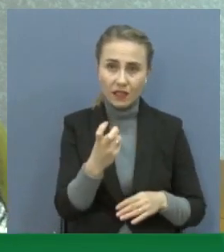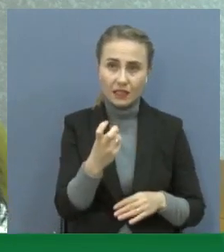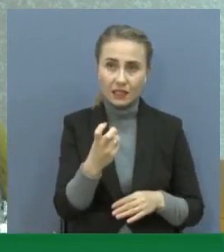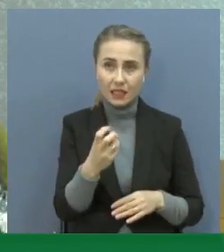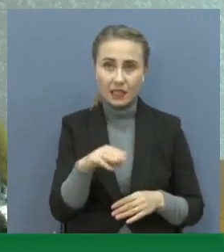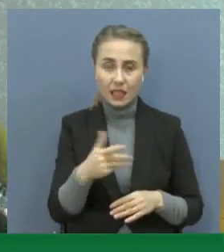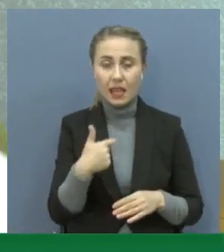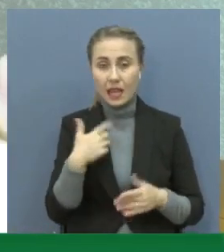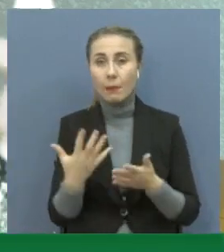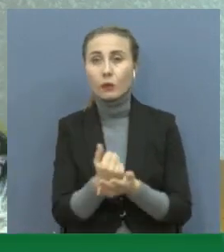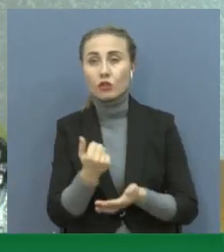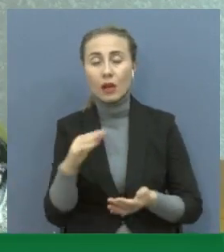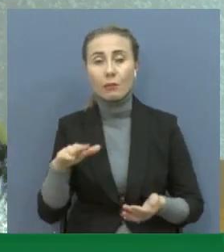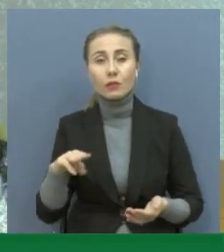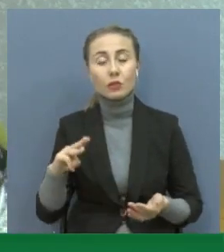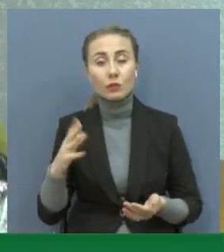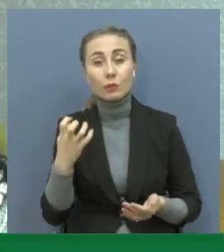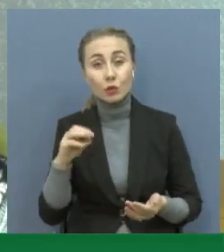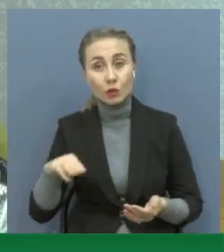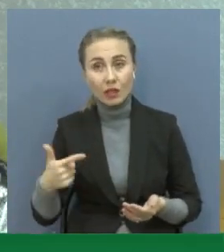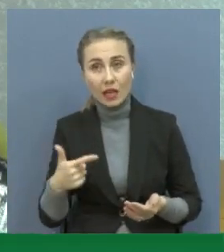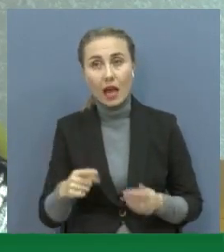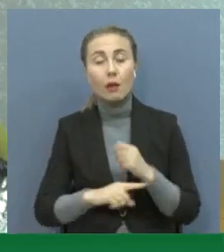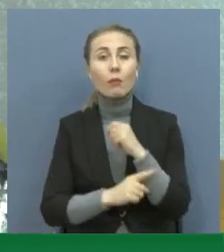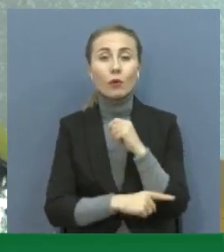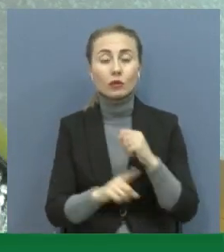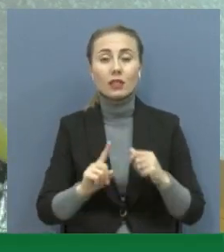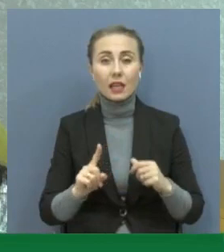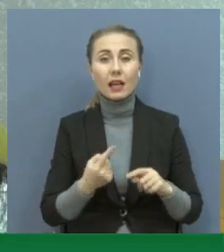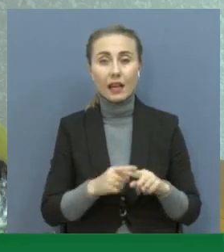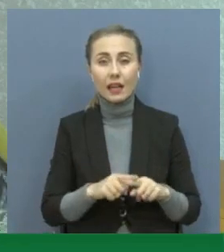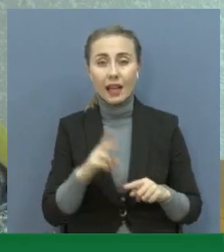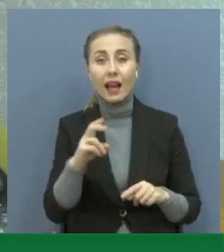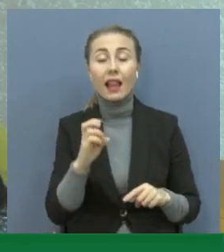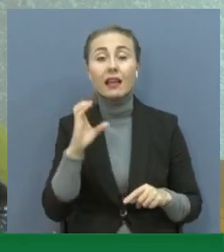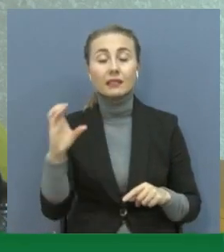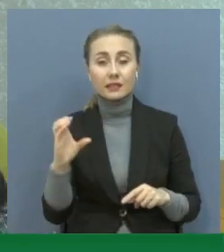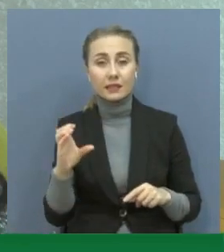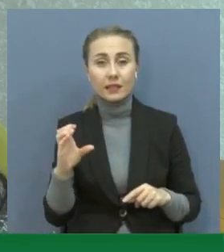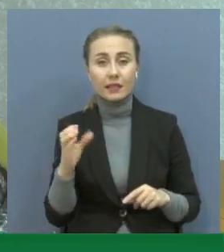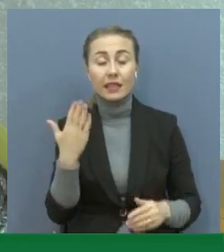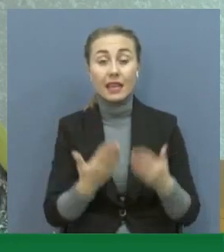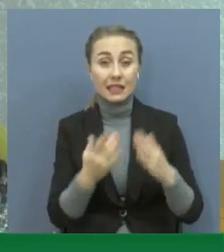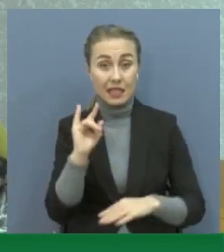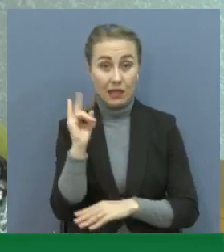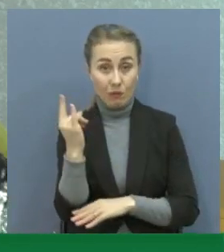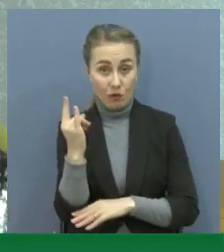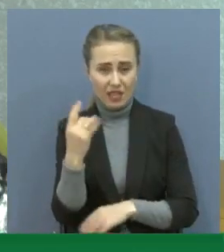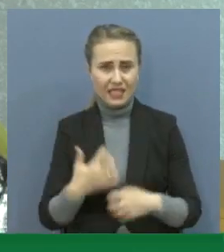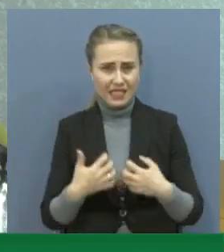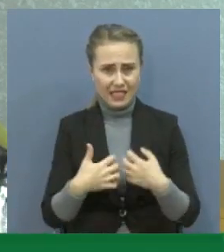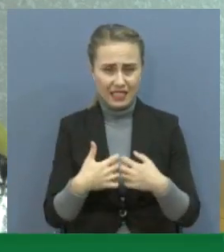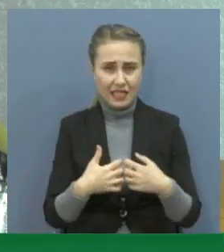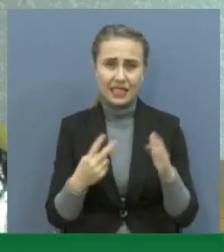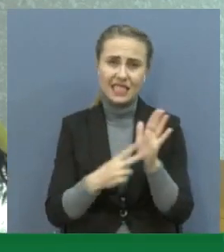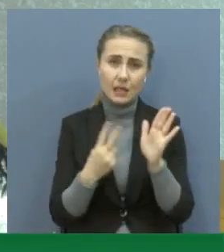500. А после уже, вот я что заметила по классам, если ребенок играет в среднем звене,